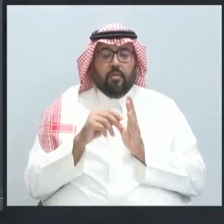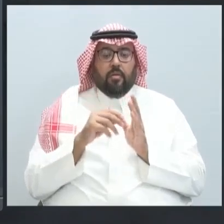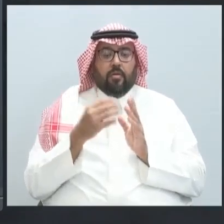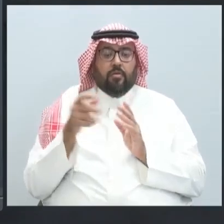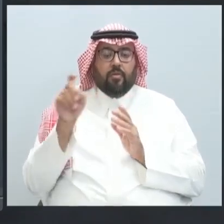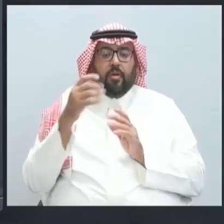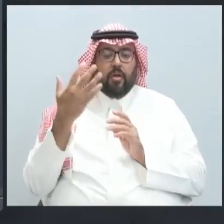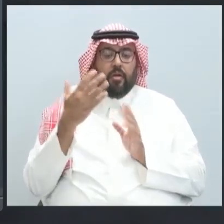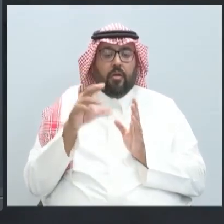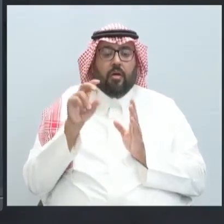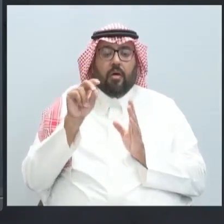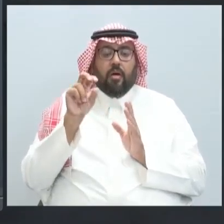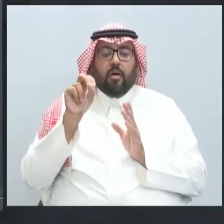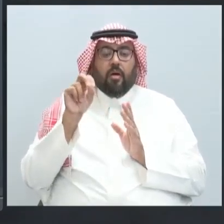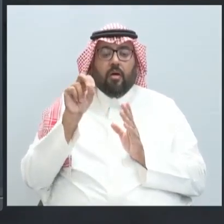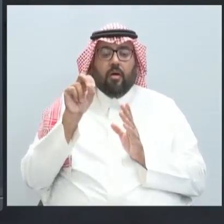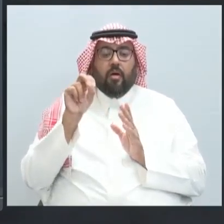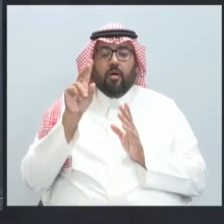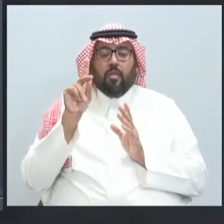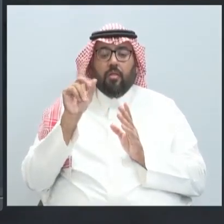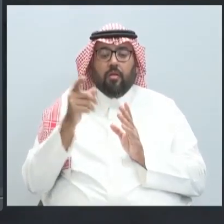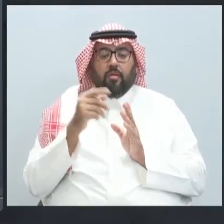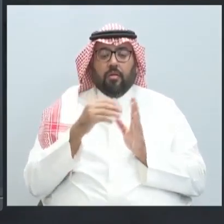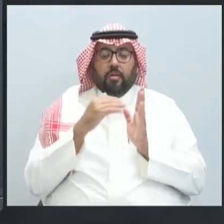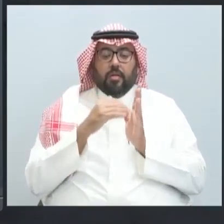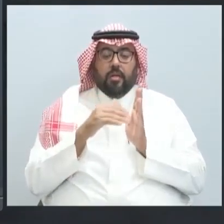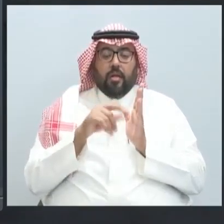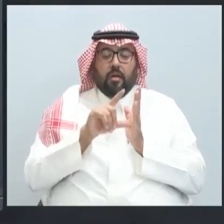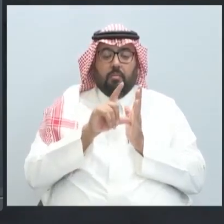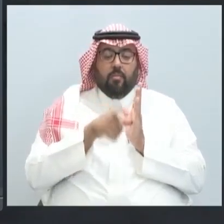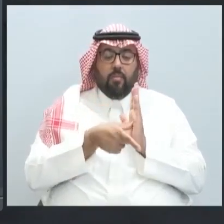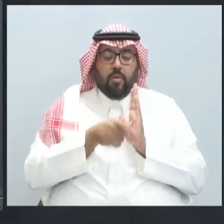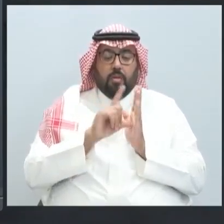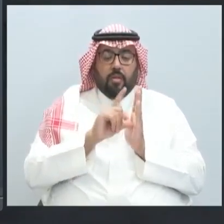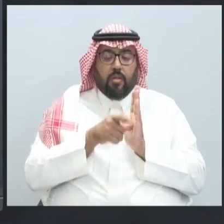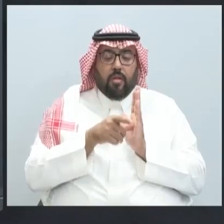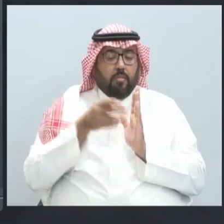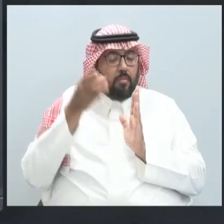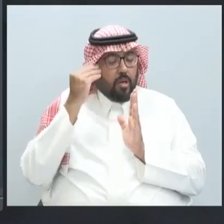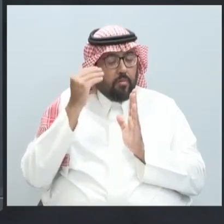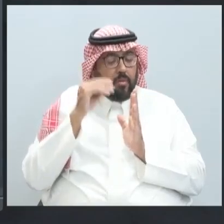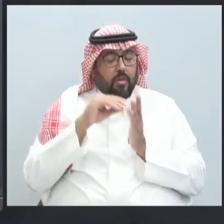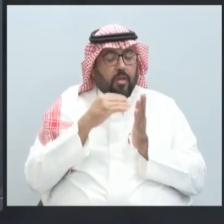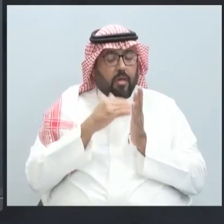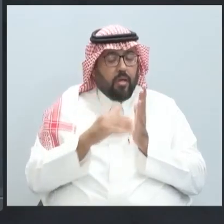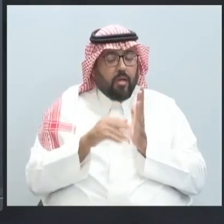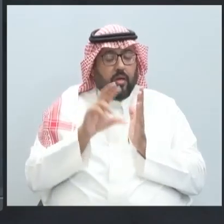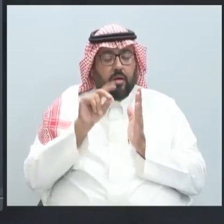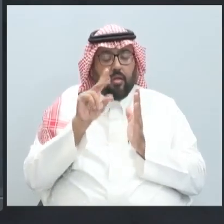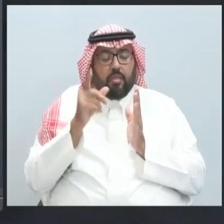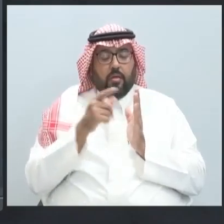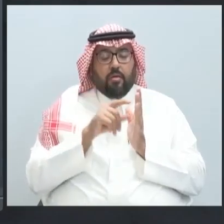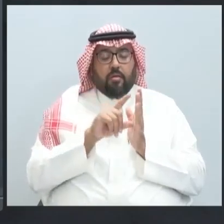هل استطيع ان اخرج اصل الى المحيط بمعلوميه نصف القطر او بمعلوميه القطر نعم